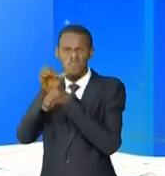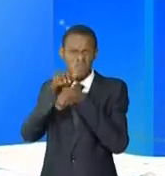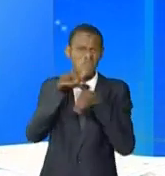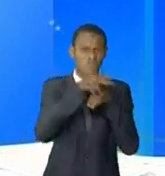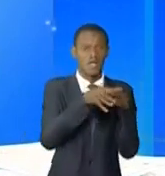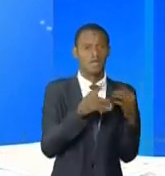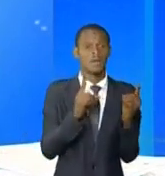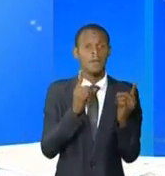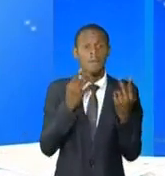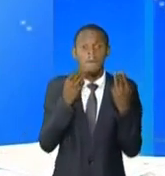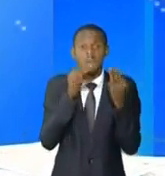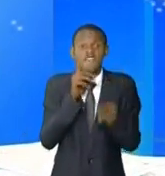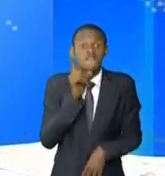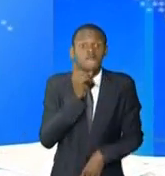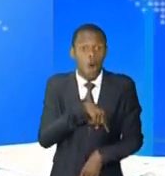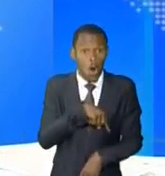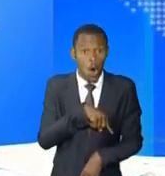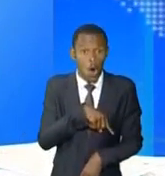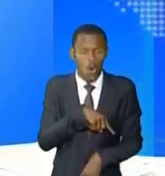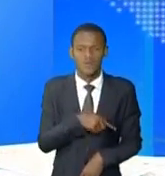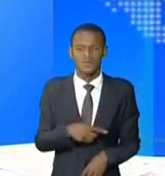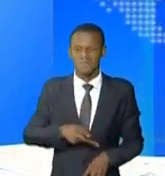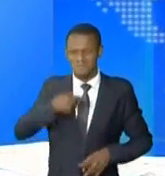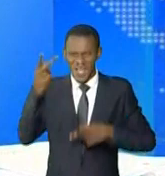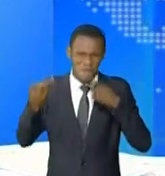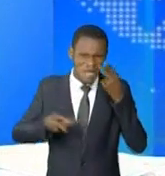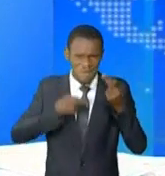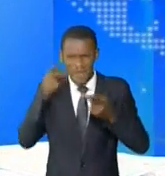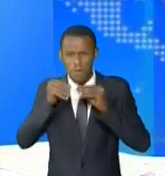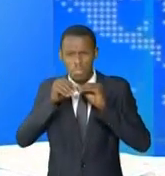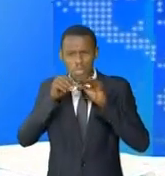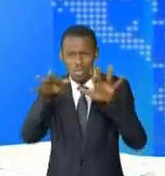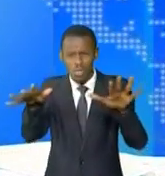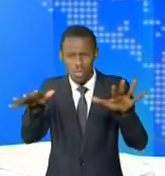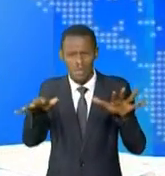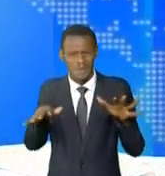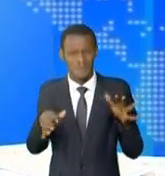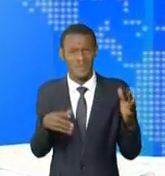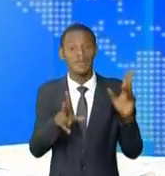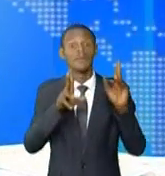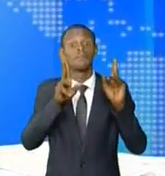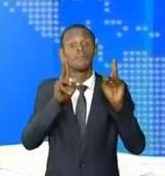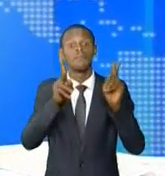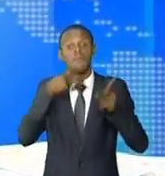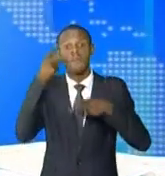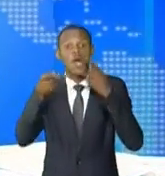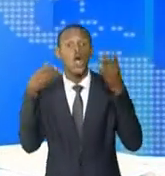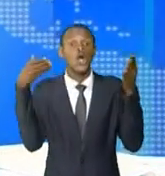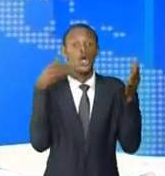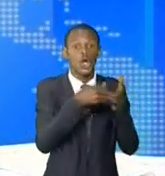à salir l'image du haut magistrat Fungam Molima Mwata Évariste Prince.